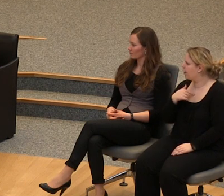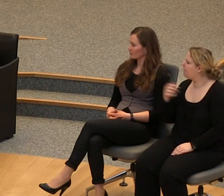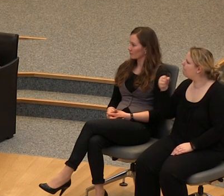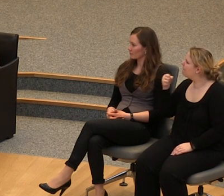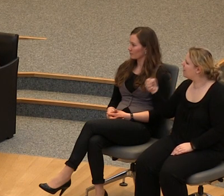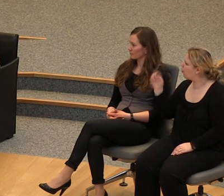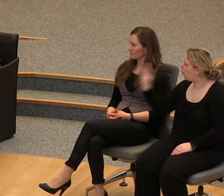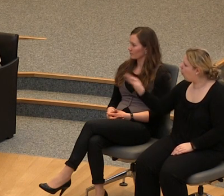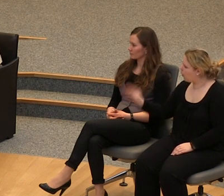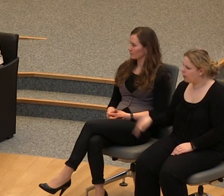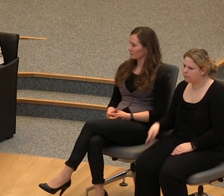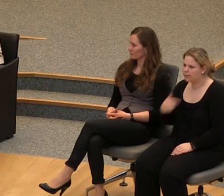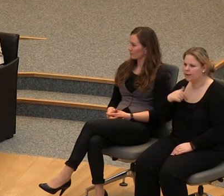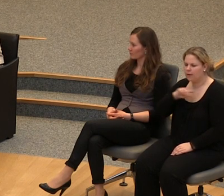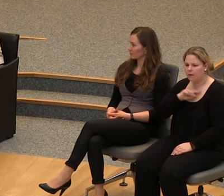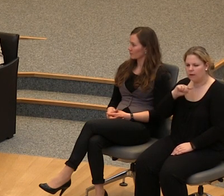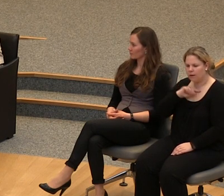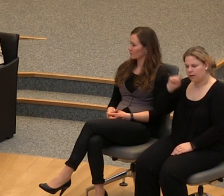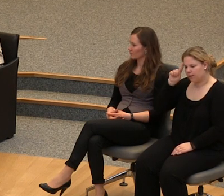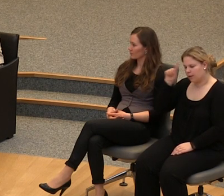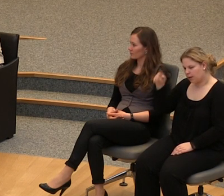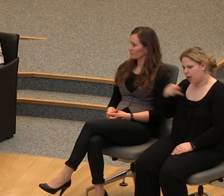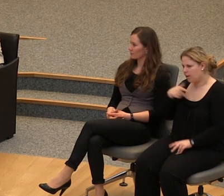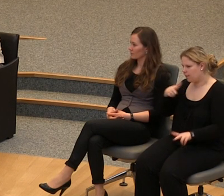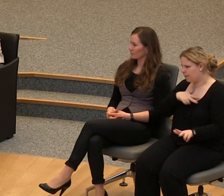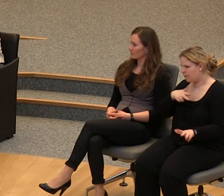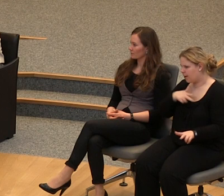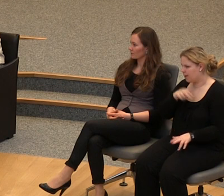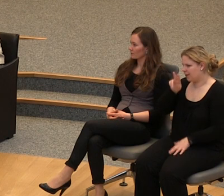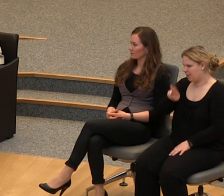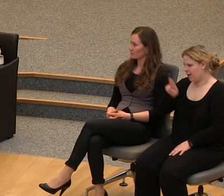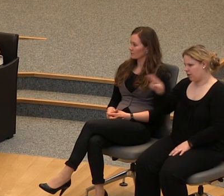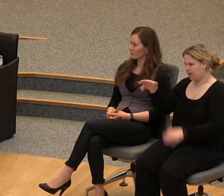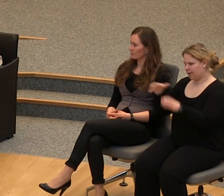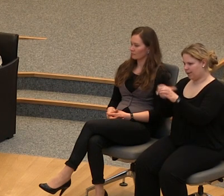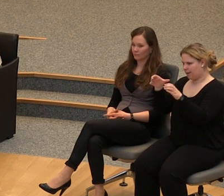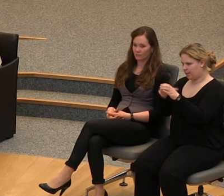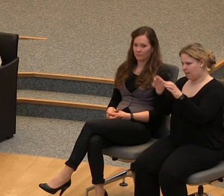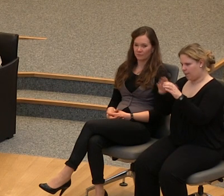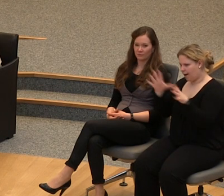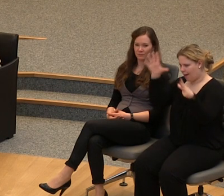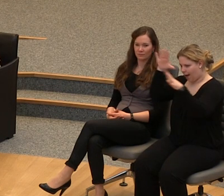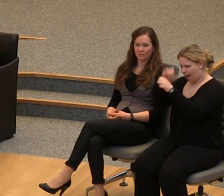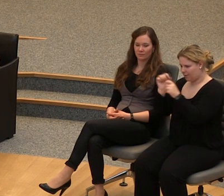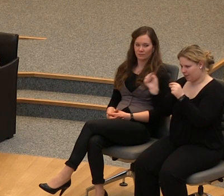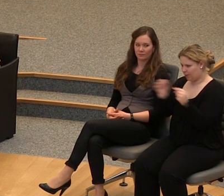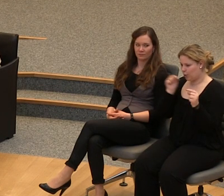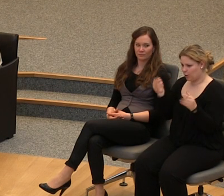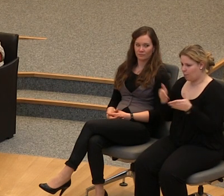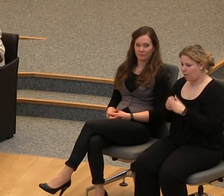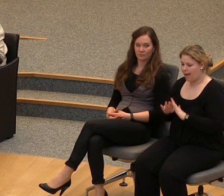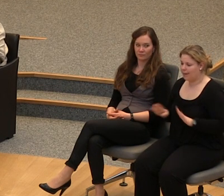Ich glaube, diese Auseinandersetzung ist am Abend des 22. September nicht beendet. Auch